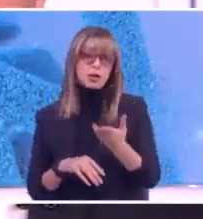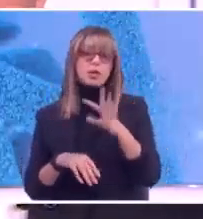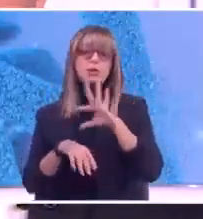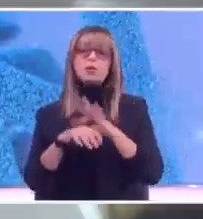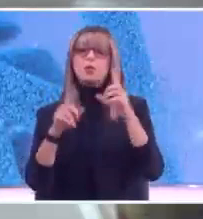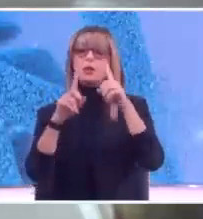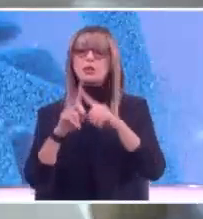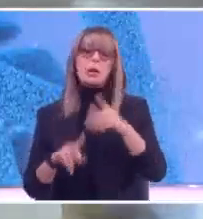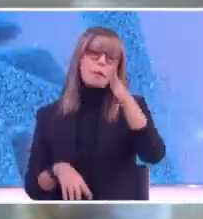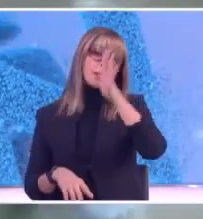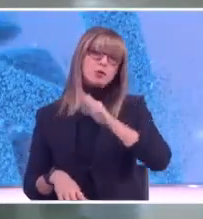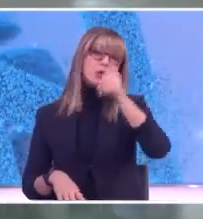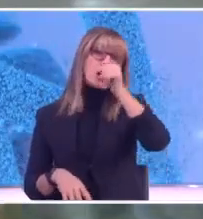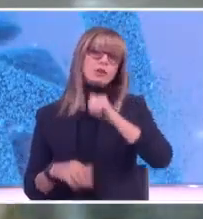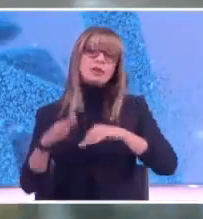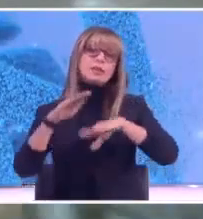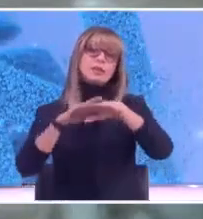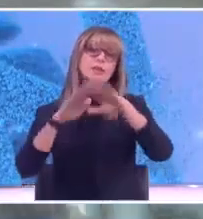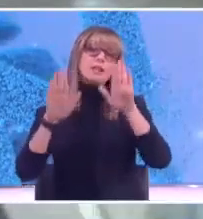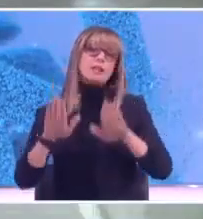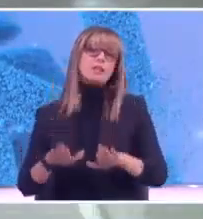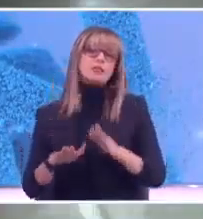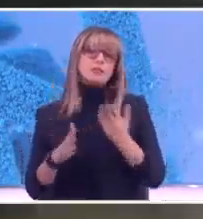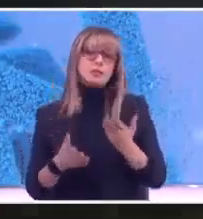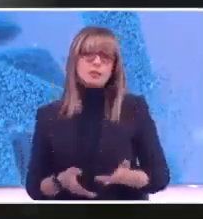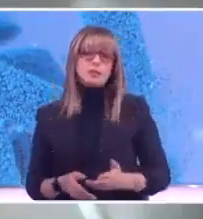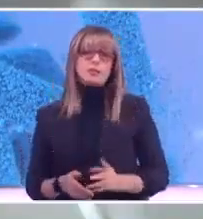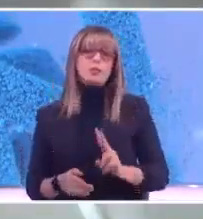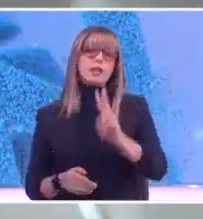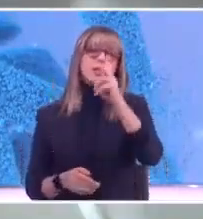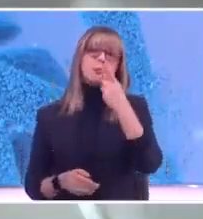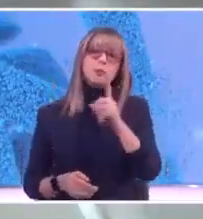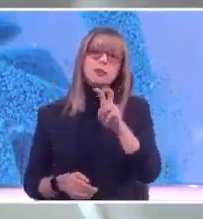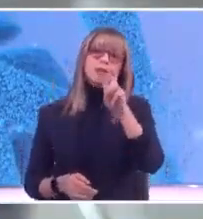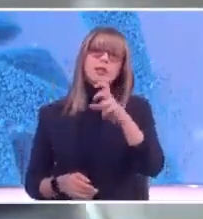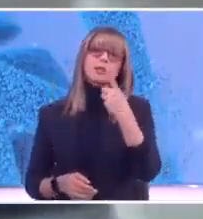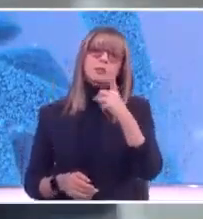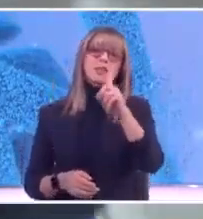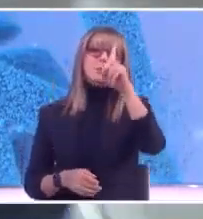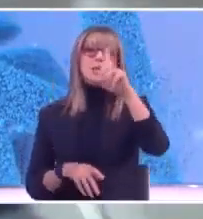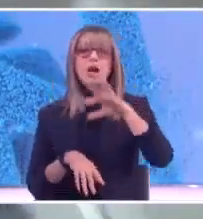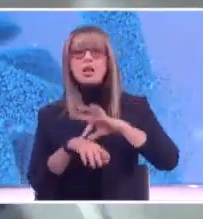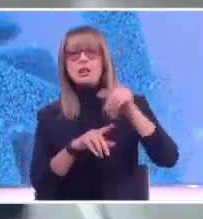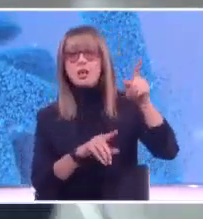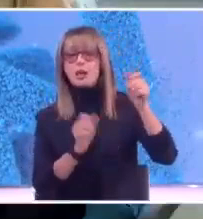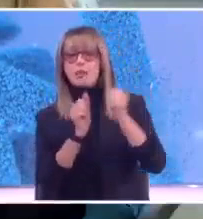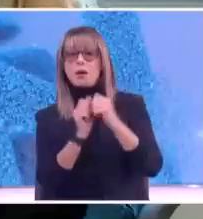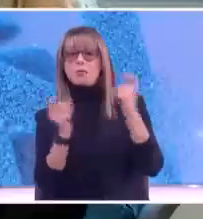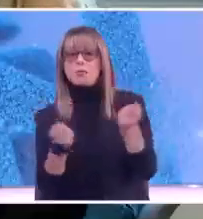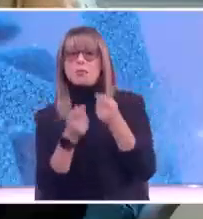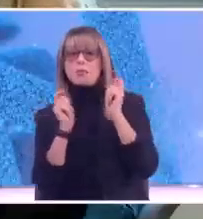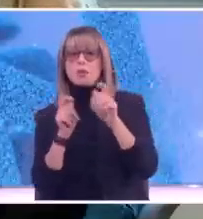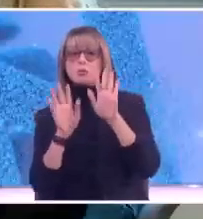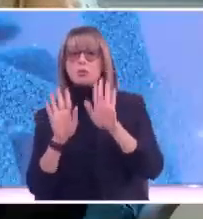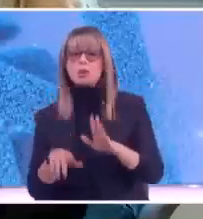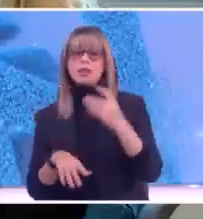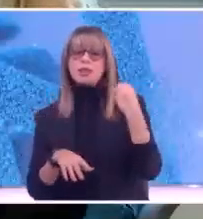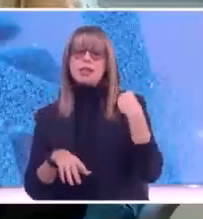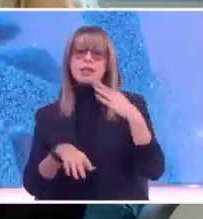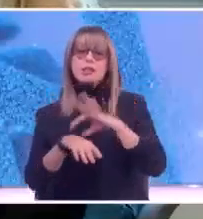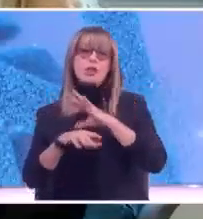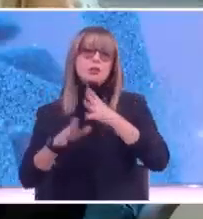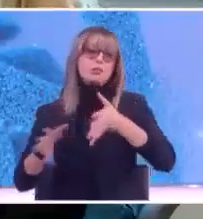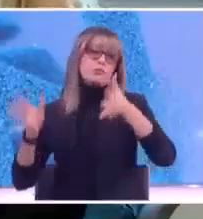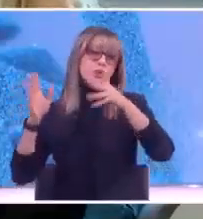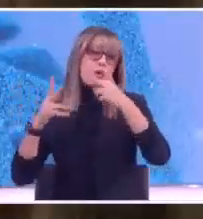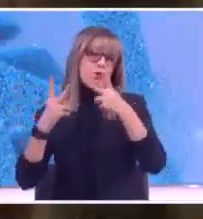sayısı 500-600'lerle sınırlı kalacak. Yani yine 7000-8000 hekim sadece bir hastaneyle çalışmak zorunda kalacak. Yeni muayenehane açacak